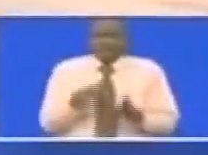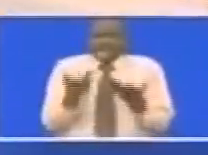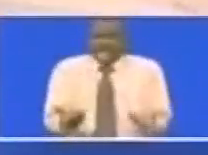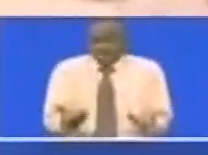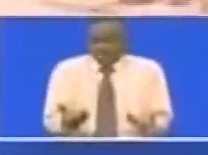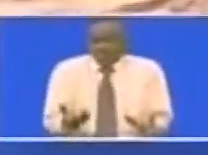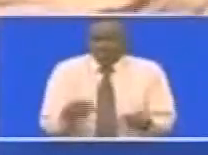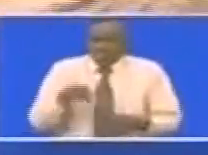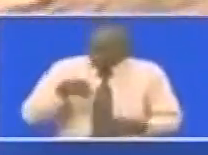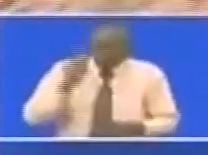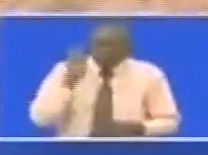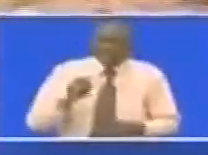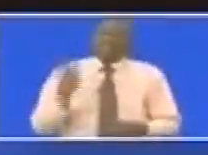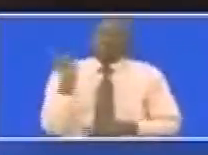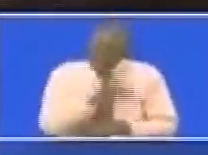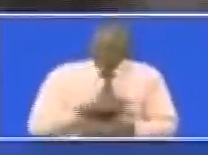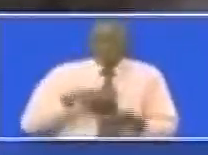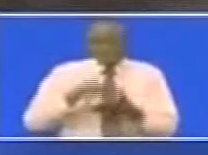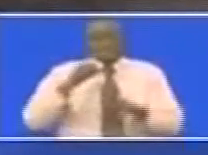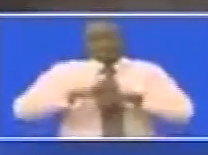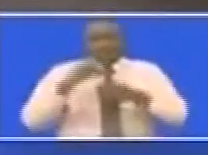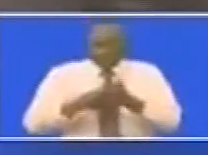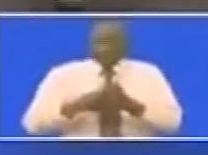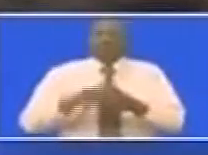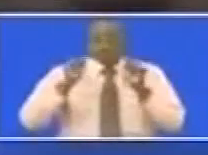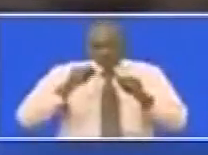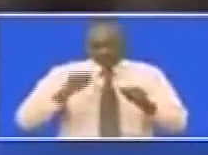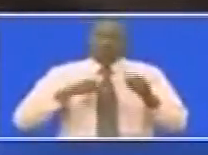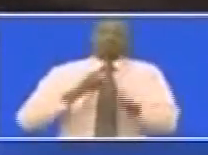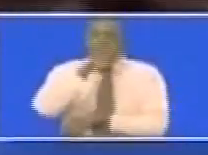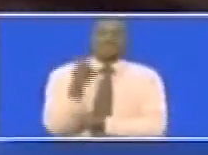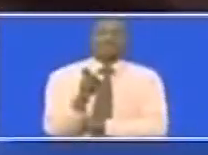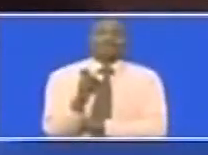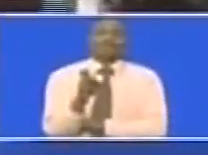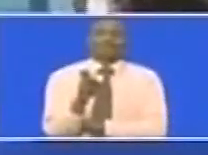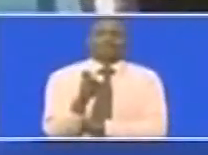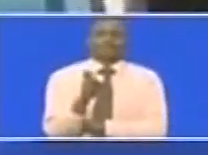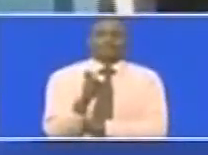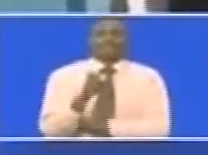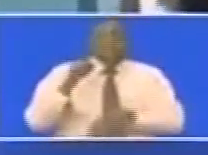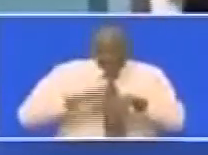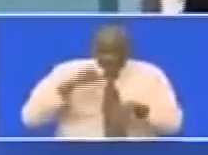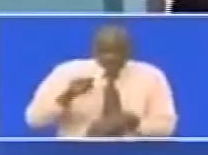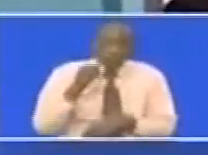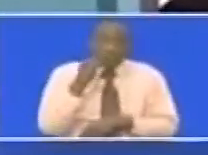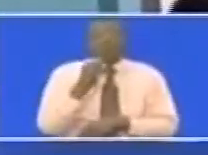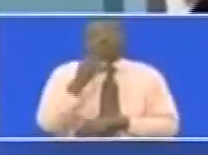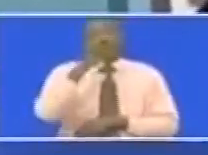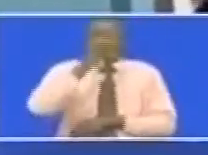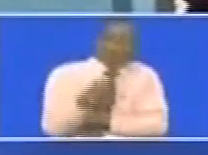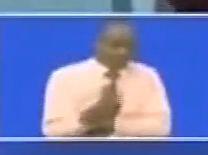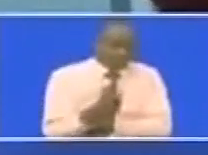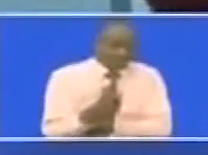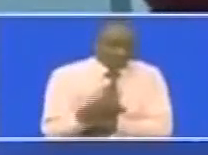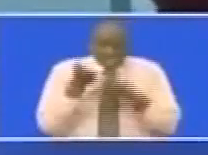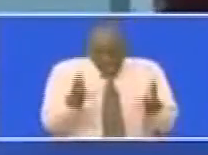ikizingatiwa sharti wamalize kulipa karo ndipo waruhusiwe kufanya mitihani. When we came from home it was 3,000 invoice.